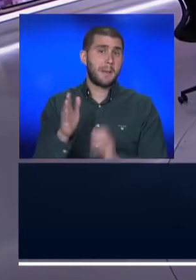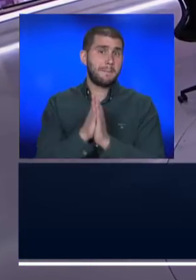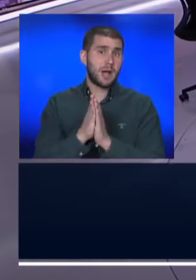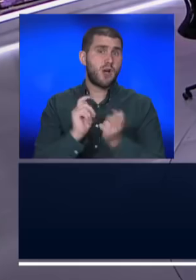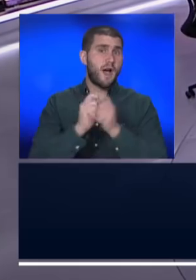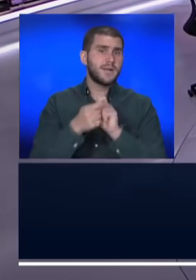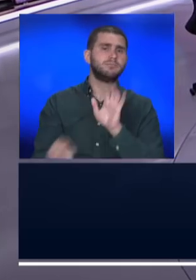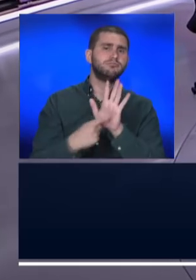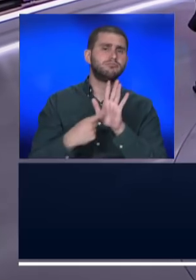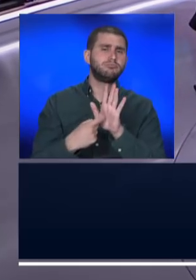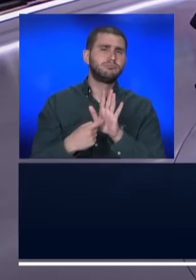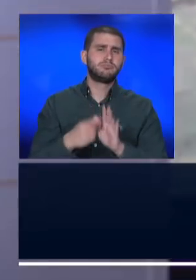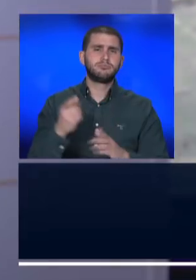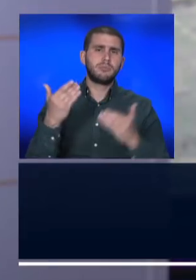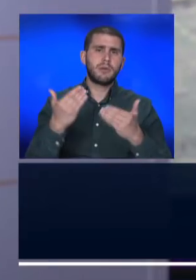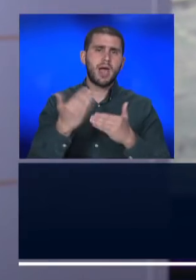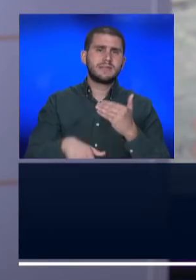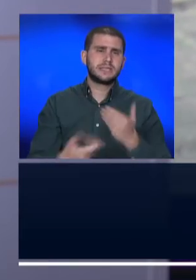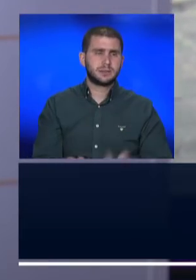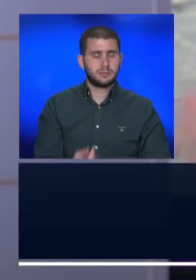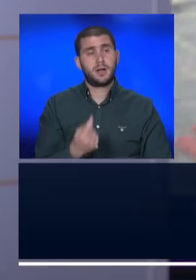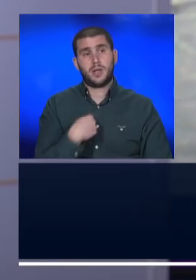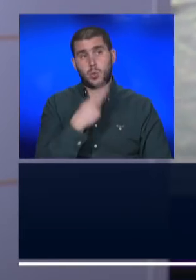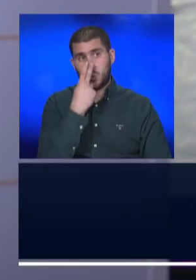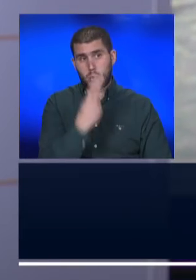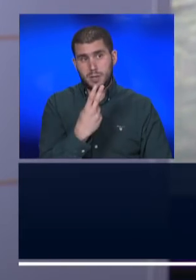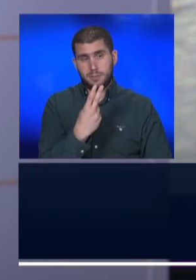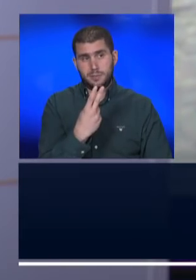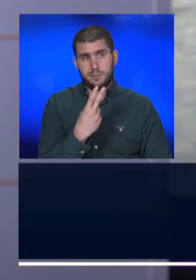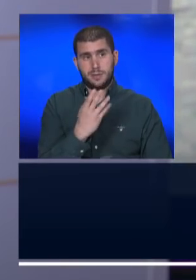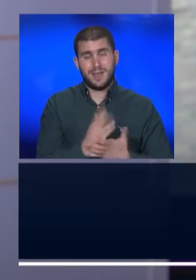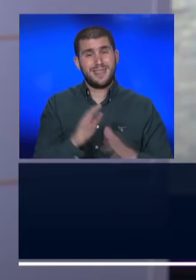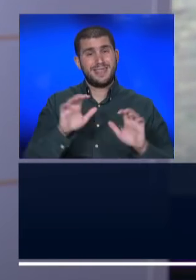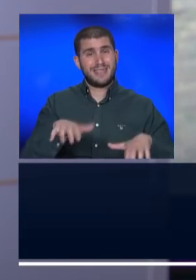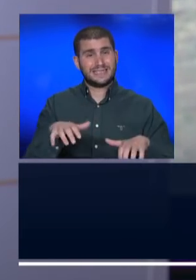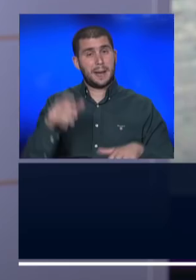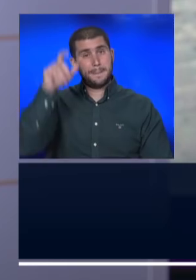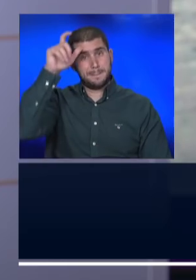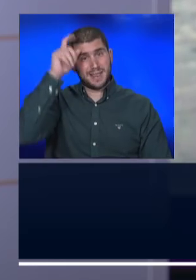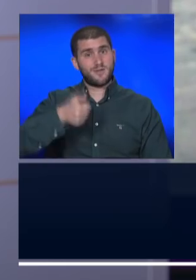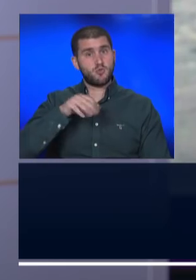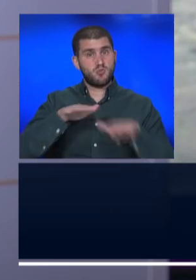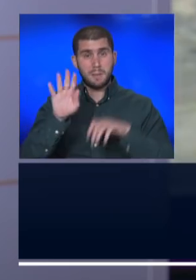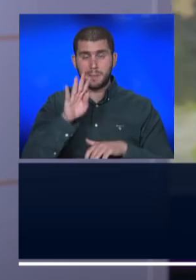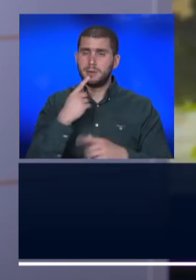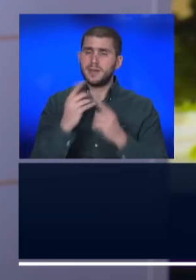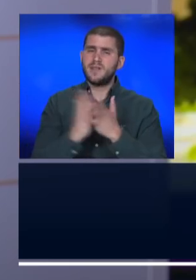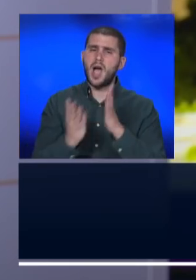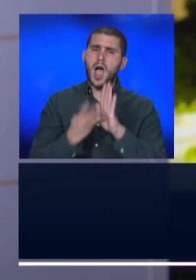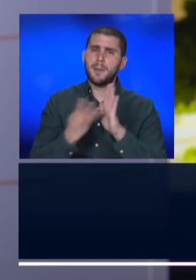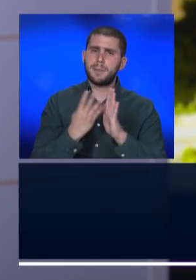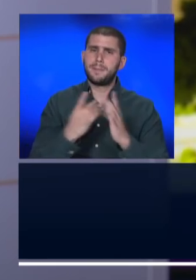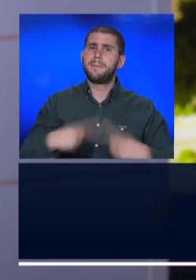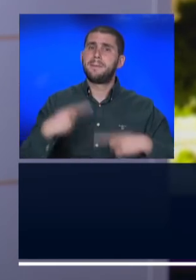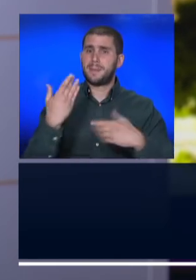משמעית, תעצור עכשיו? תראי, אנחנו רואים עם הנשיא ביידן וראש הממשלה נתניהו דיברו 4 שיחות במהלך ימי המבצע. אנחנו